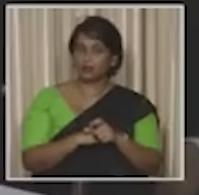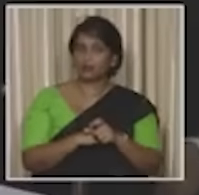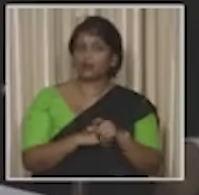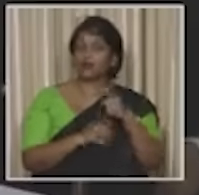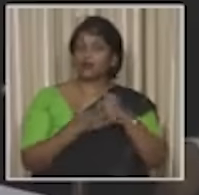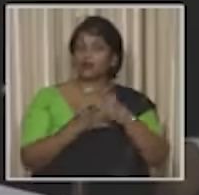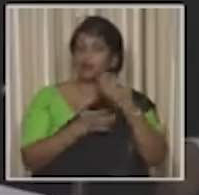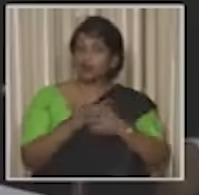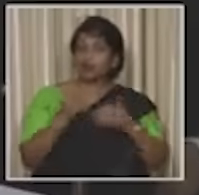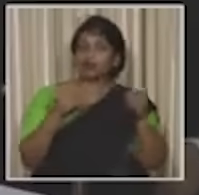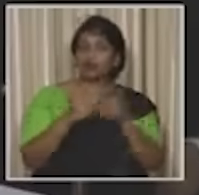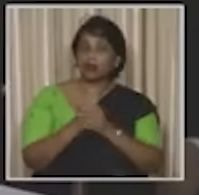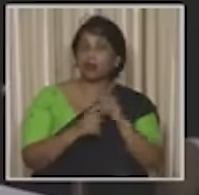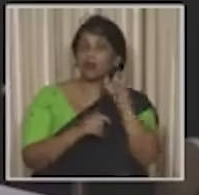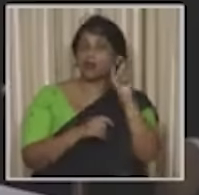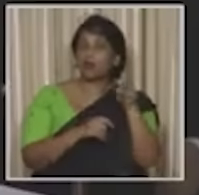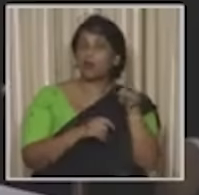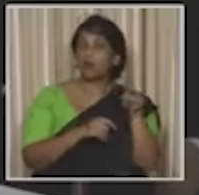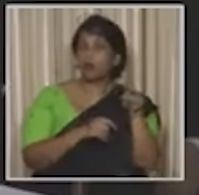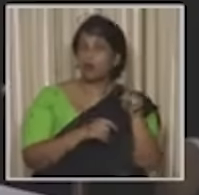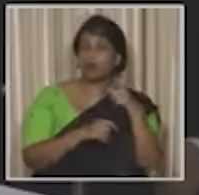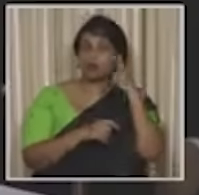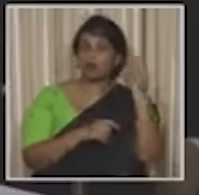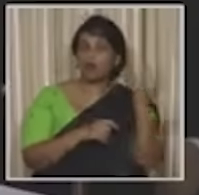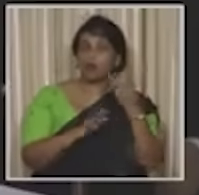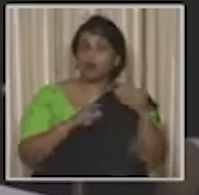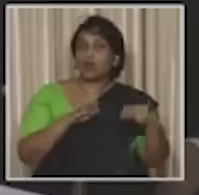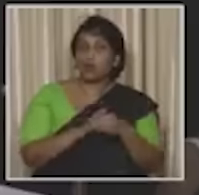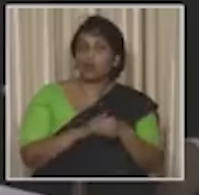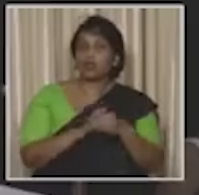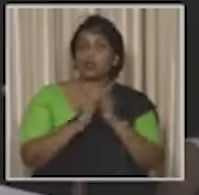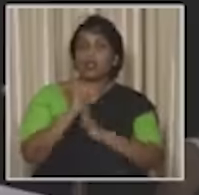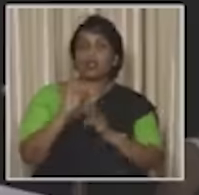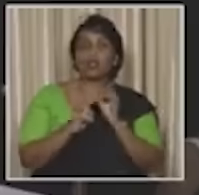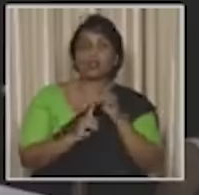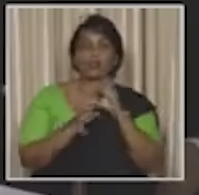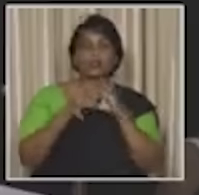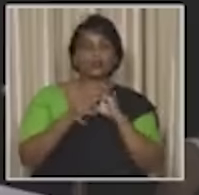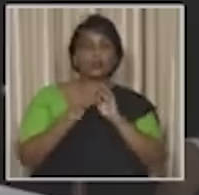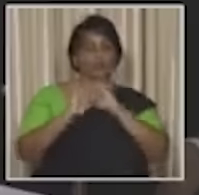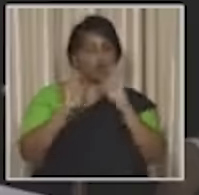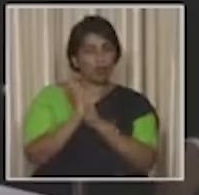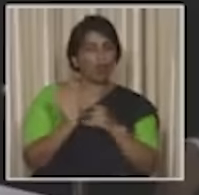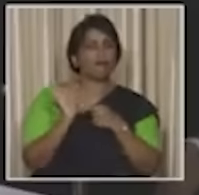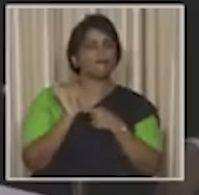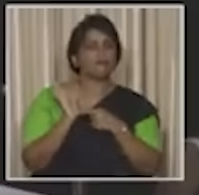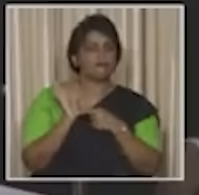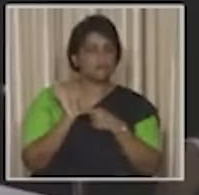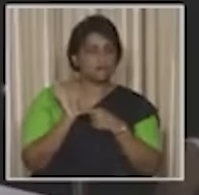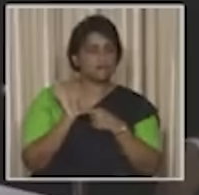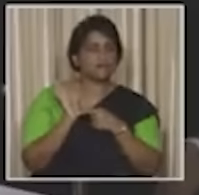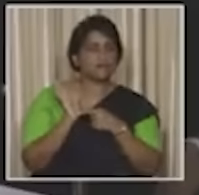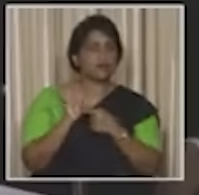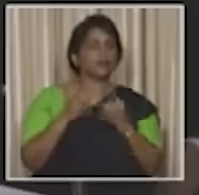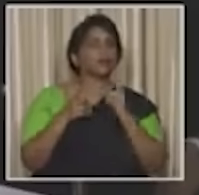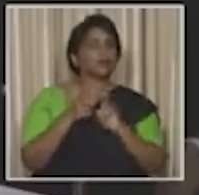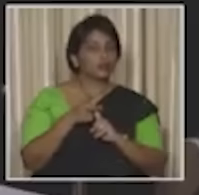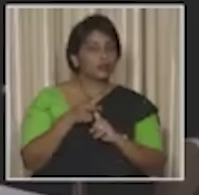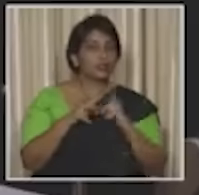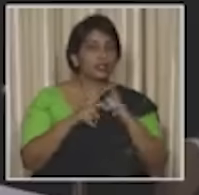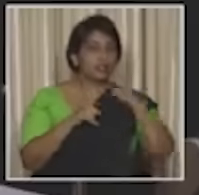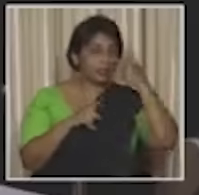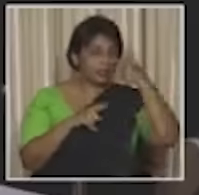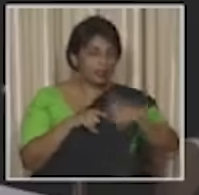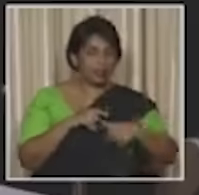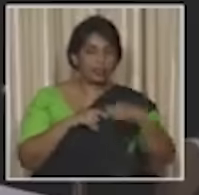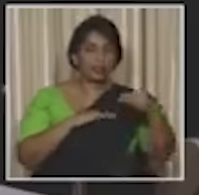e wartawa pidi pasina kau de galang ruli komis kehu amat tu wera sabata sial latino e ketuli. ඊළඟ තමුන්නාන්සේ කිව්වා ඩීසල් වලින්